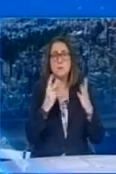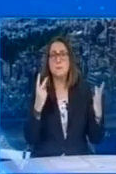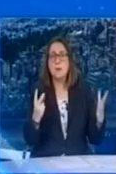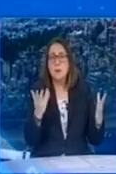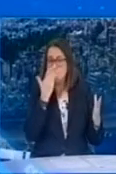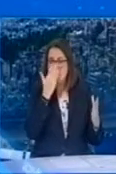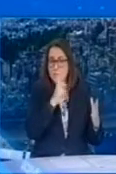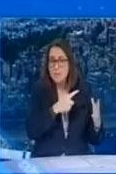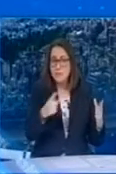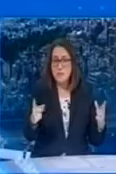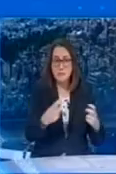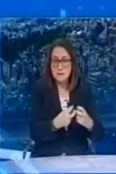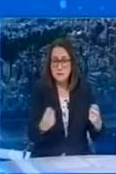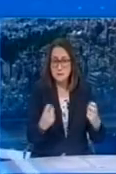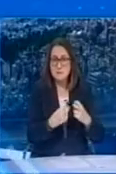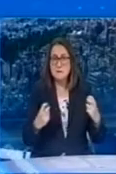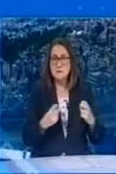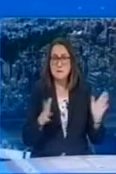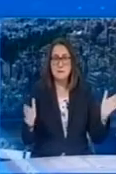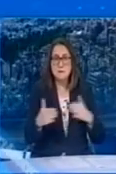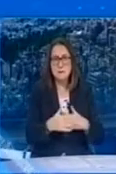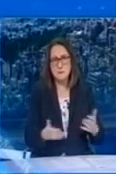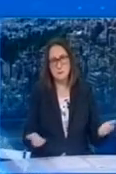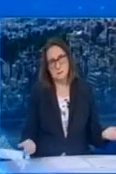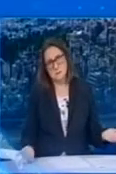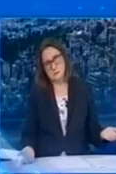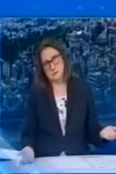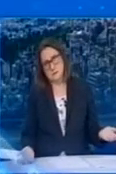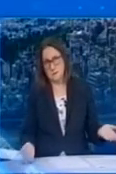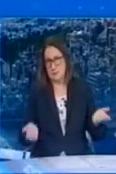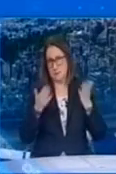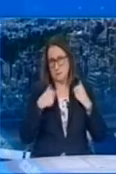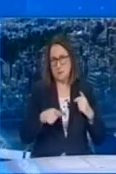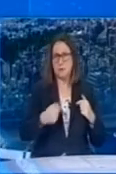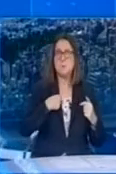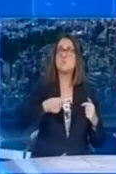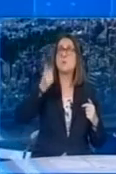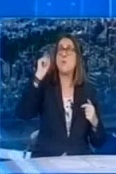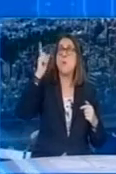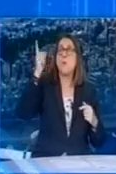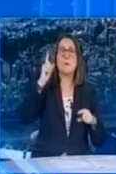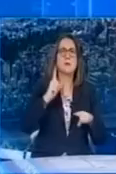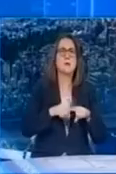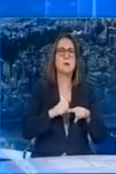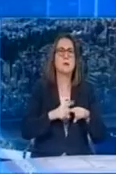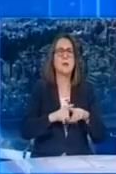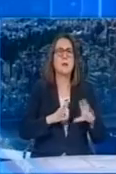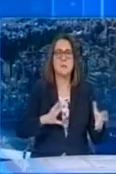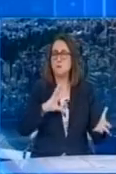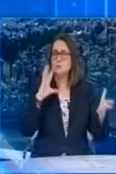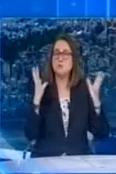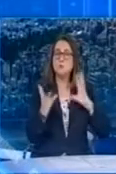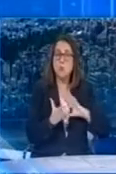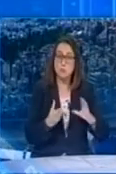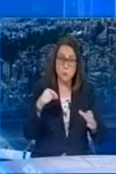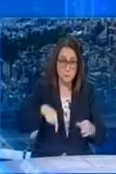μαθητών σε μία τάξη. Πρέπει να είμαστε η μοναδική χώρα στον κόσμο όπου εν μέσω της πανδημίας αυξήθηκε ο αριθμός